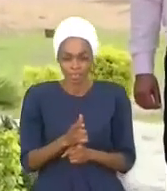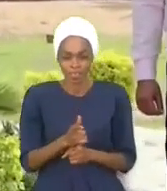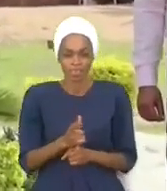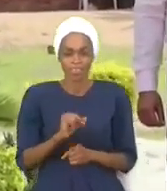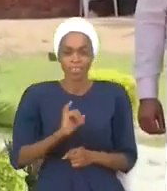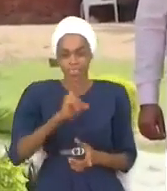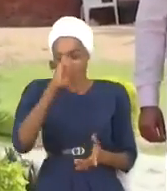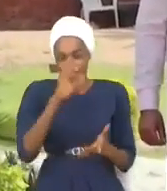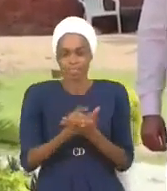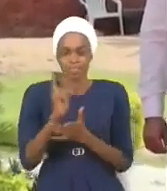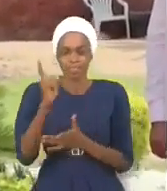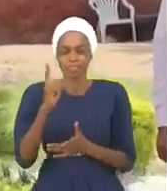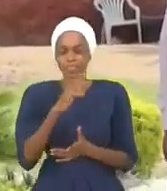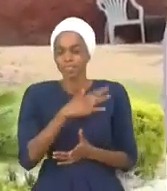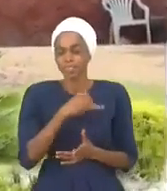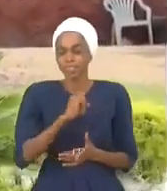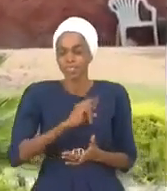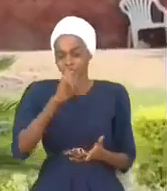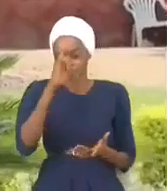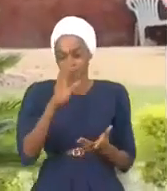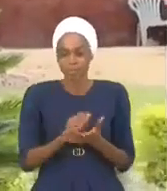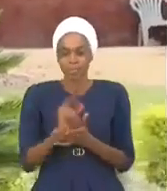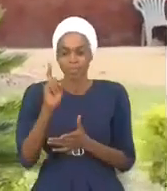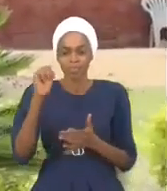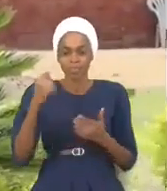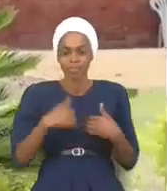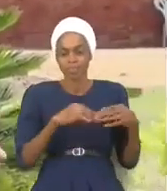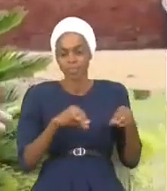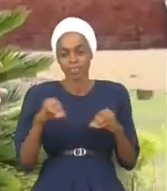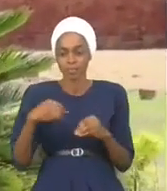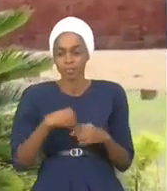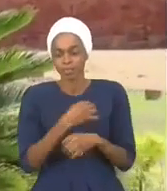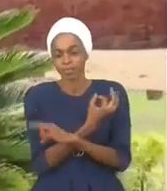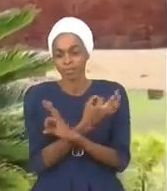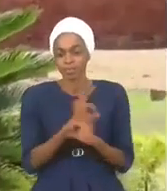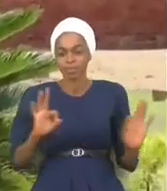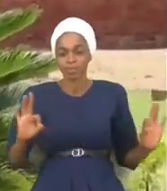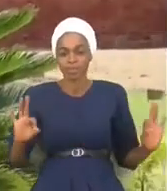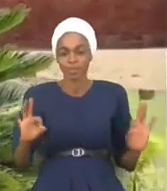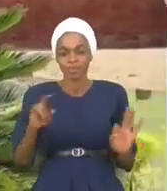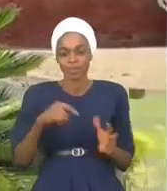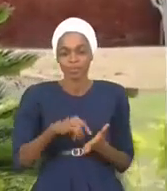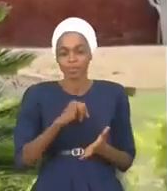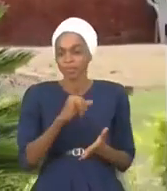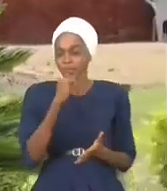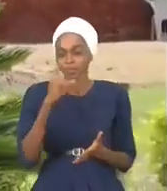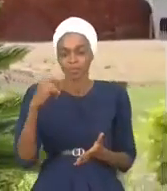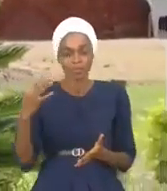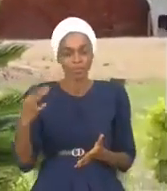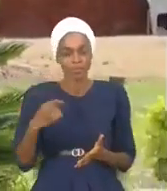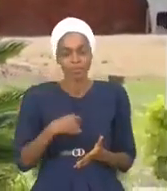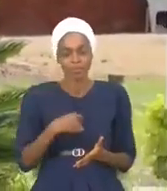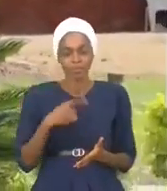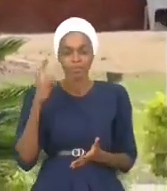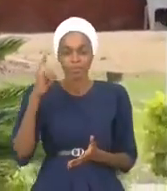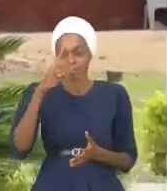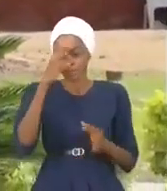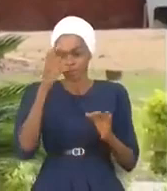أنت تحرر، وده مش حاجة مني أنت اللي بتكرر،